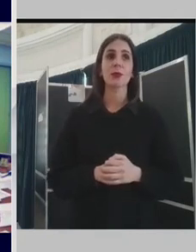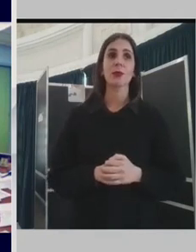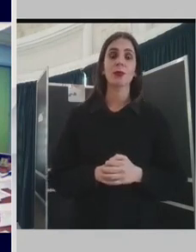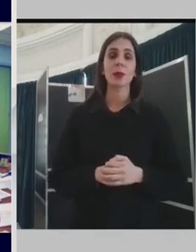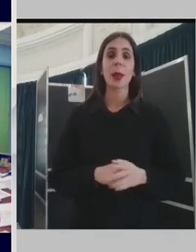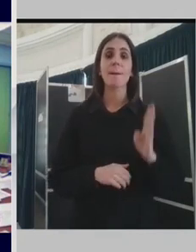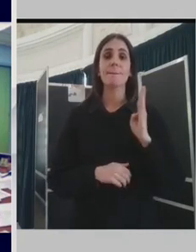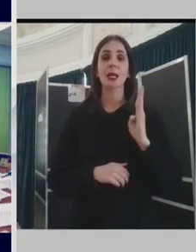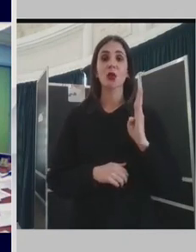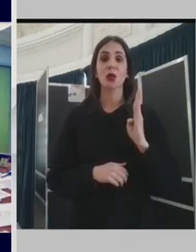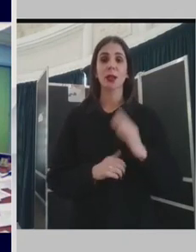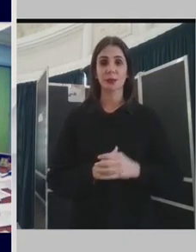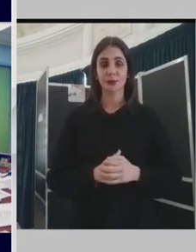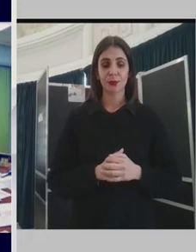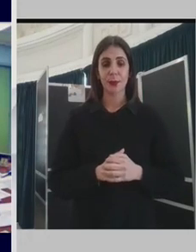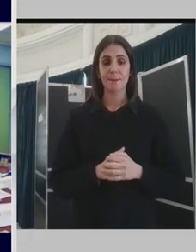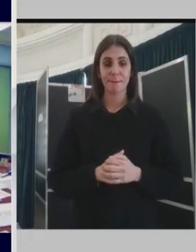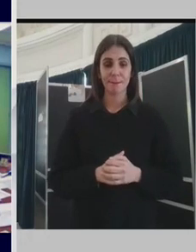Bedoni?